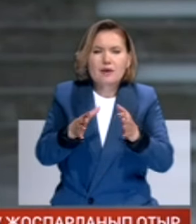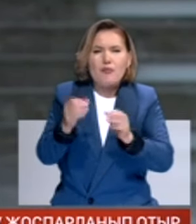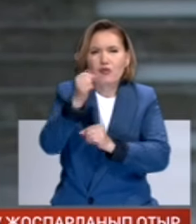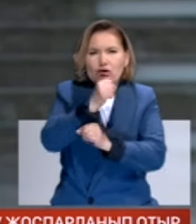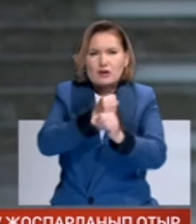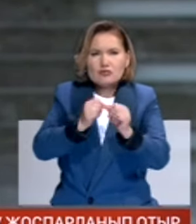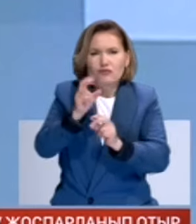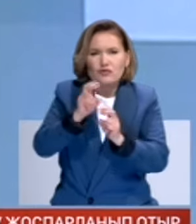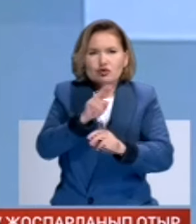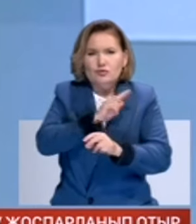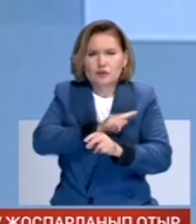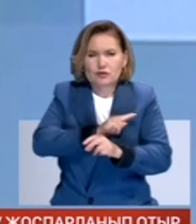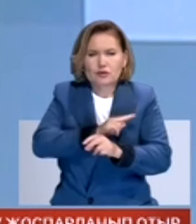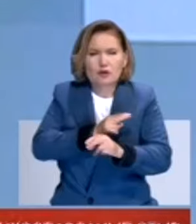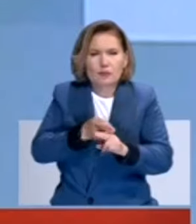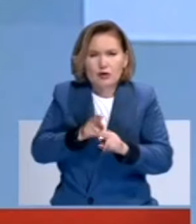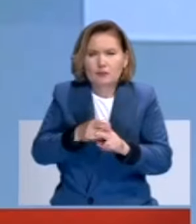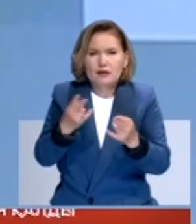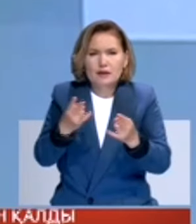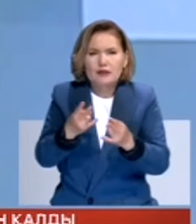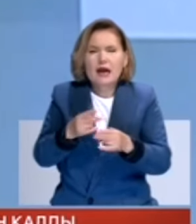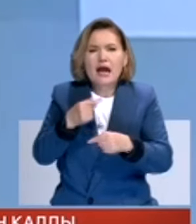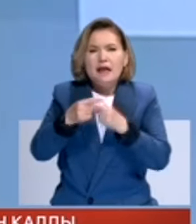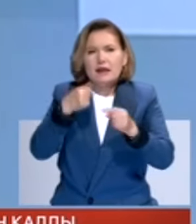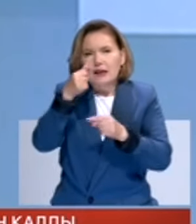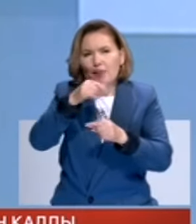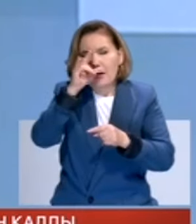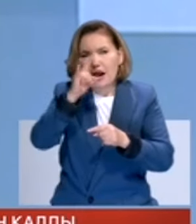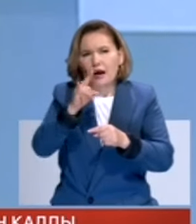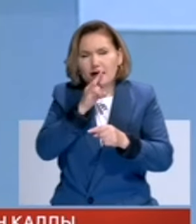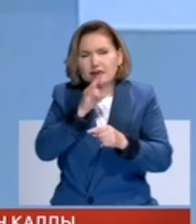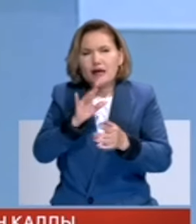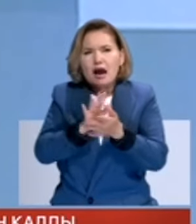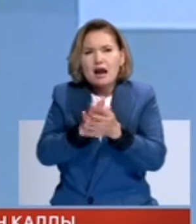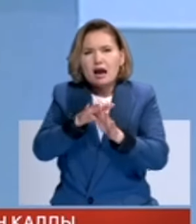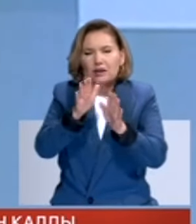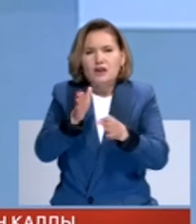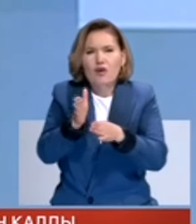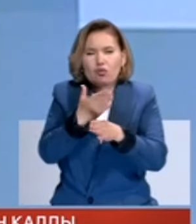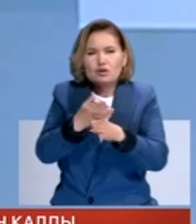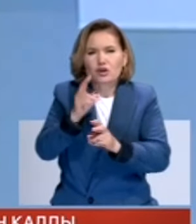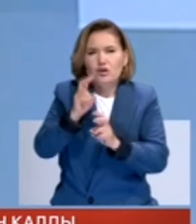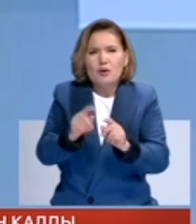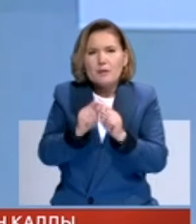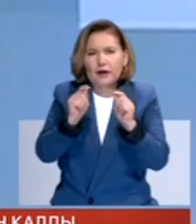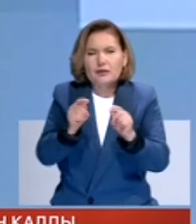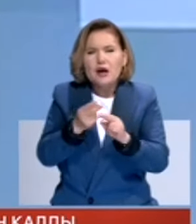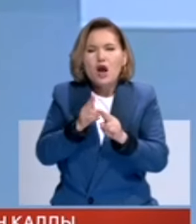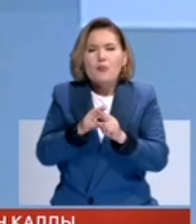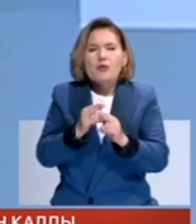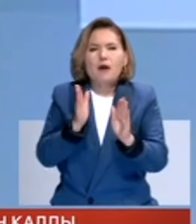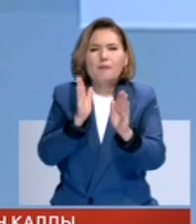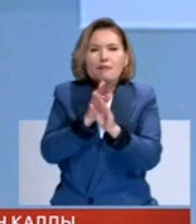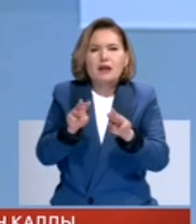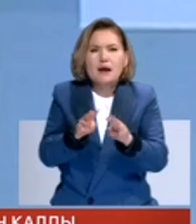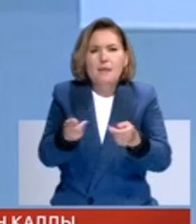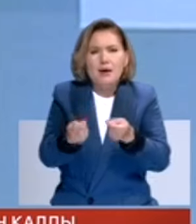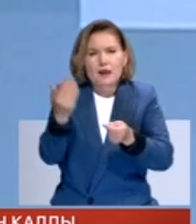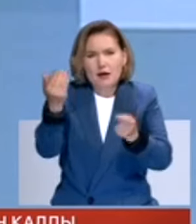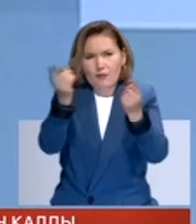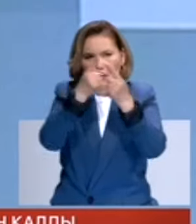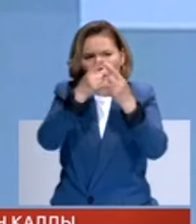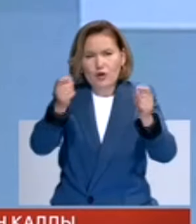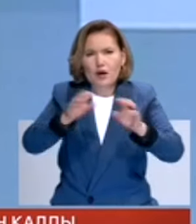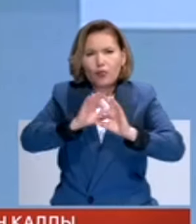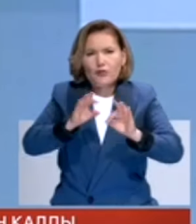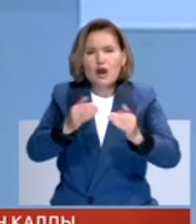қазір. Ал келер жылы Қазақстанда қоқыс өңдейтін бірнеше жоба іске қосылады. Экология және табиғи ресурстар министрлігі осылай